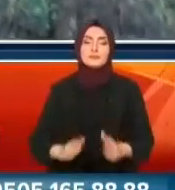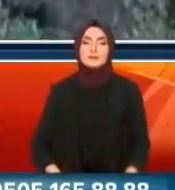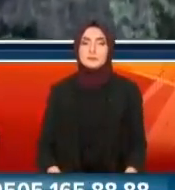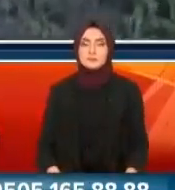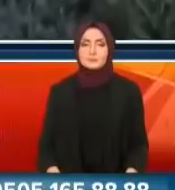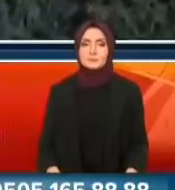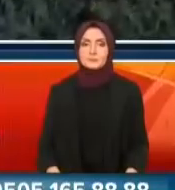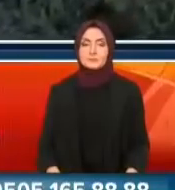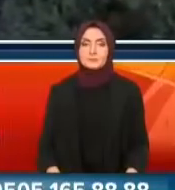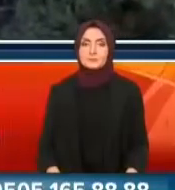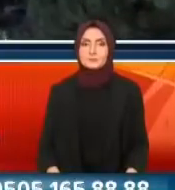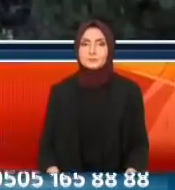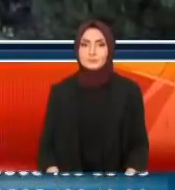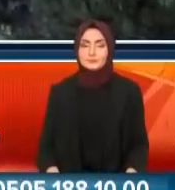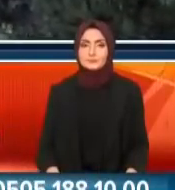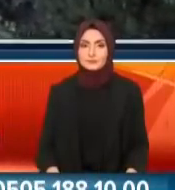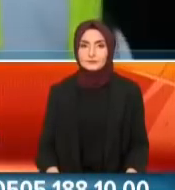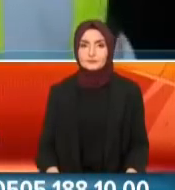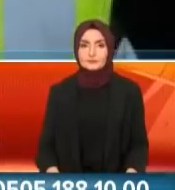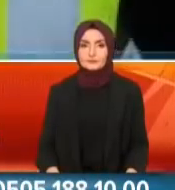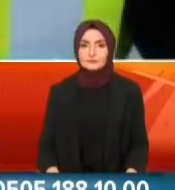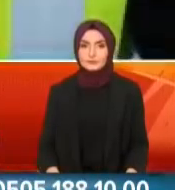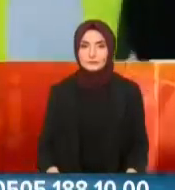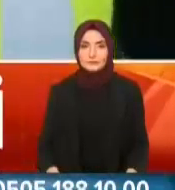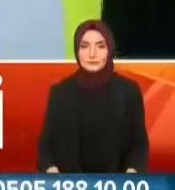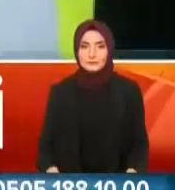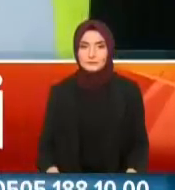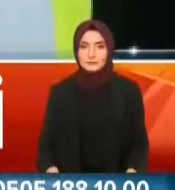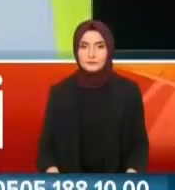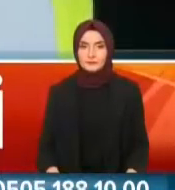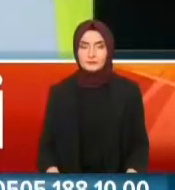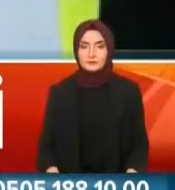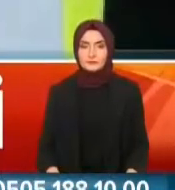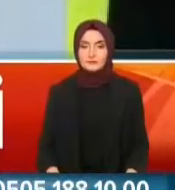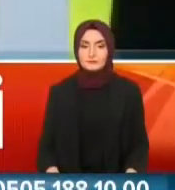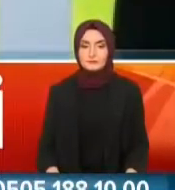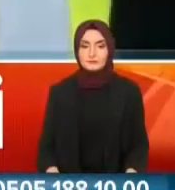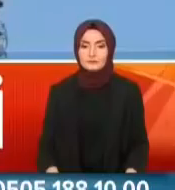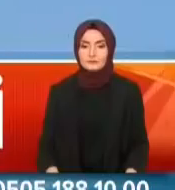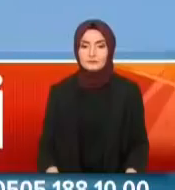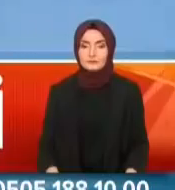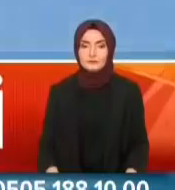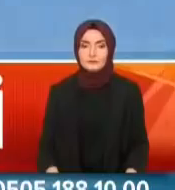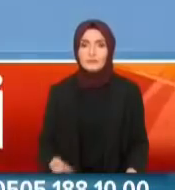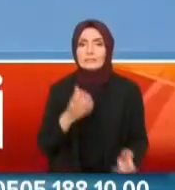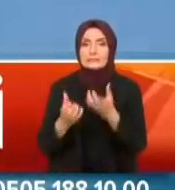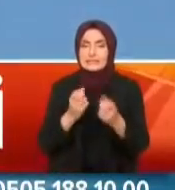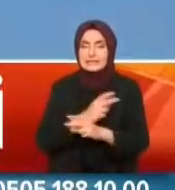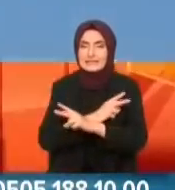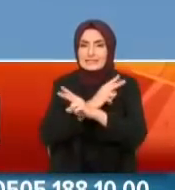Komşularımızın hepsi evlerini terk ettiler. Herhangi bir can kaybı veya yaralanma yok. Yangın